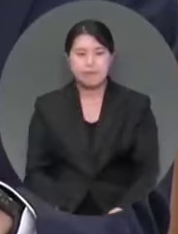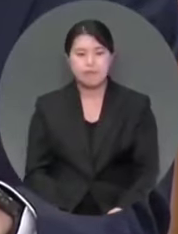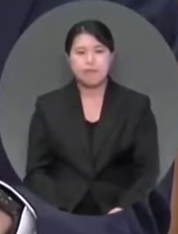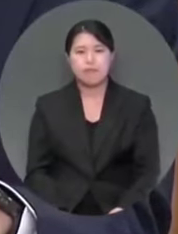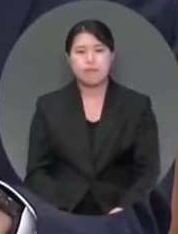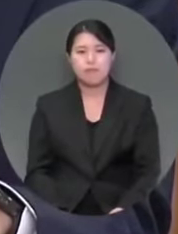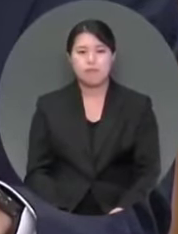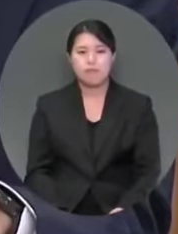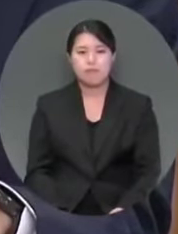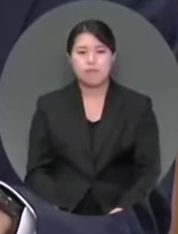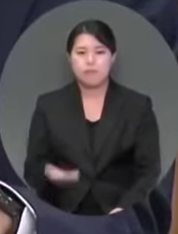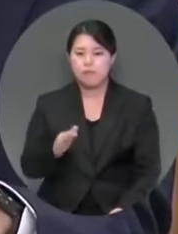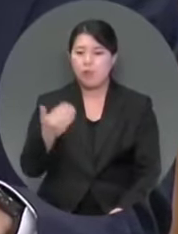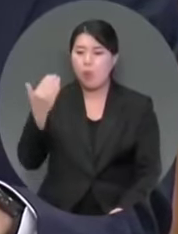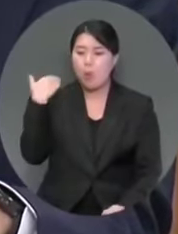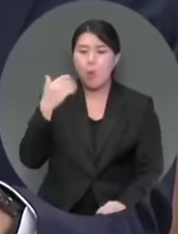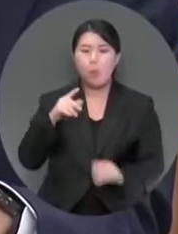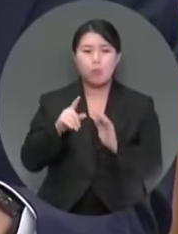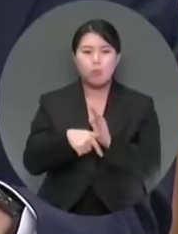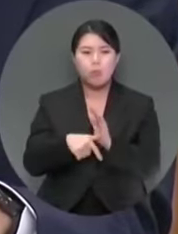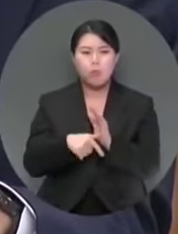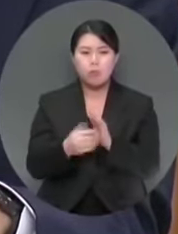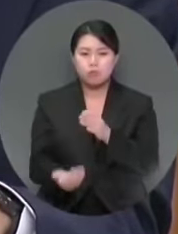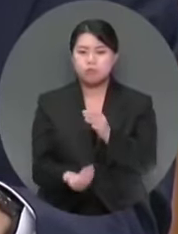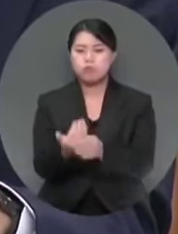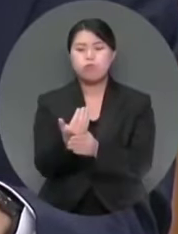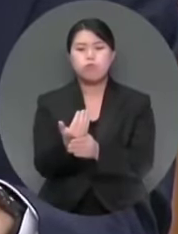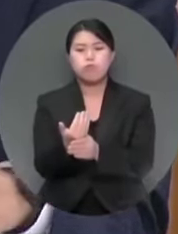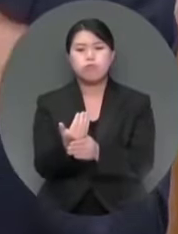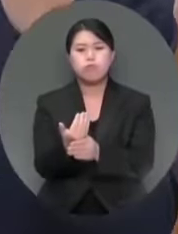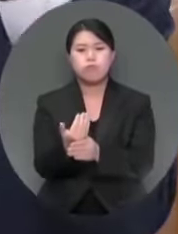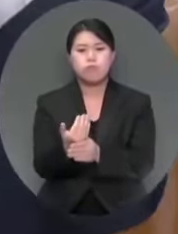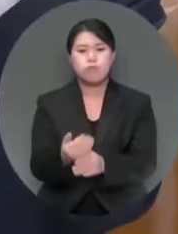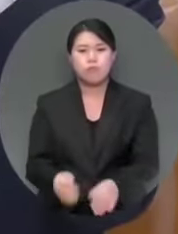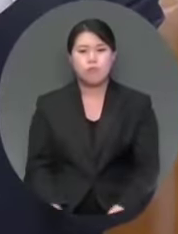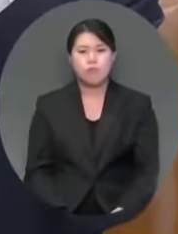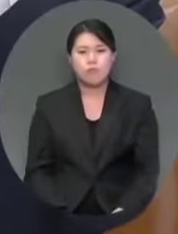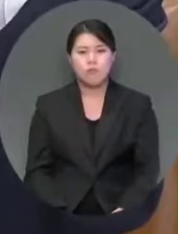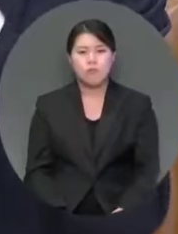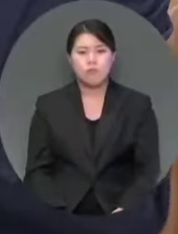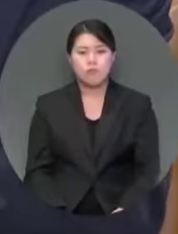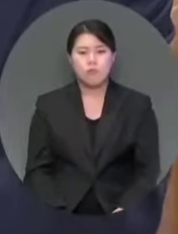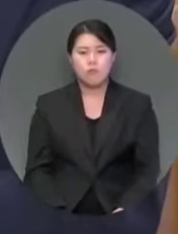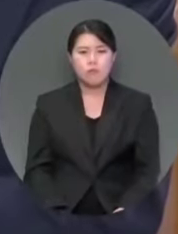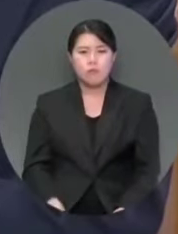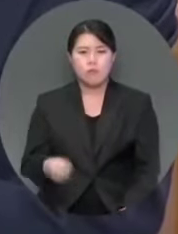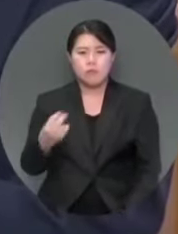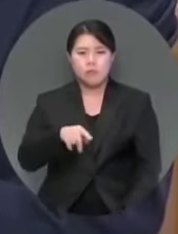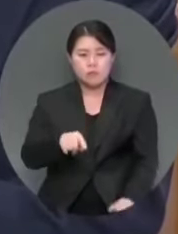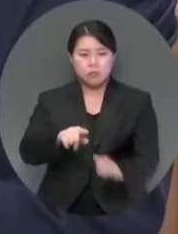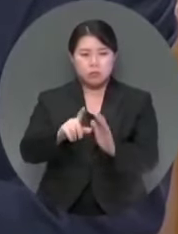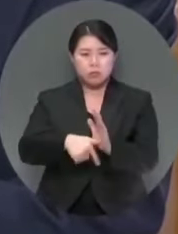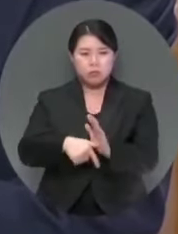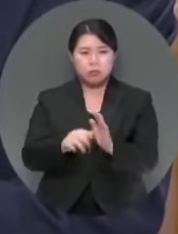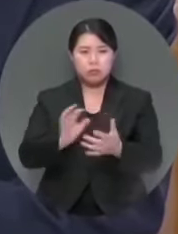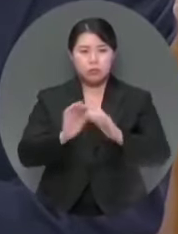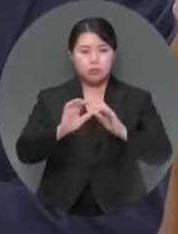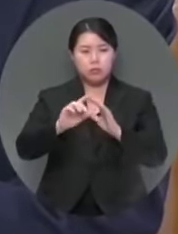예. 지난번에 이렇게 그런 일이 벌어졌지 않습니까? 예. 그리고 이 당시에